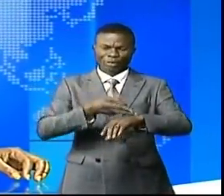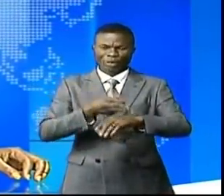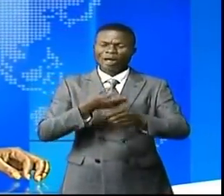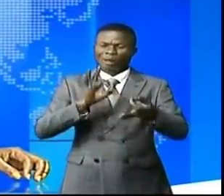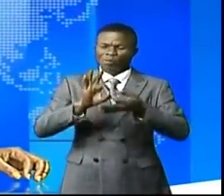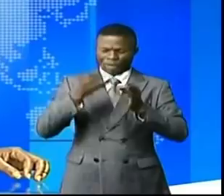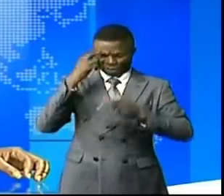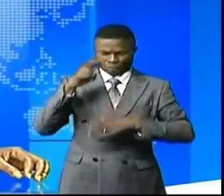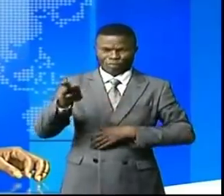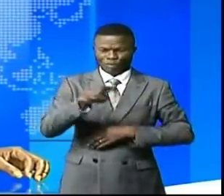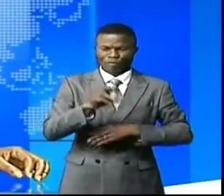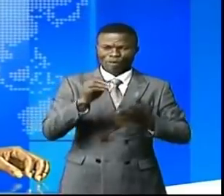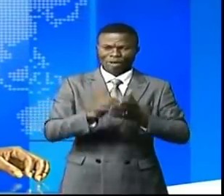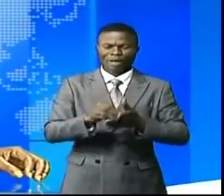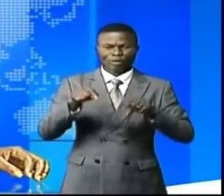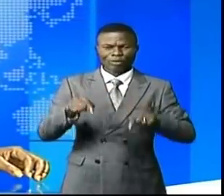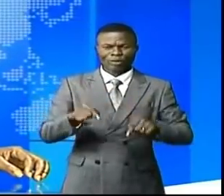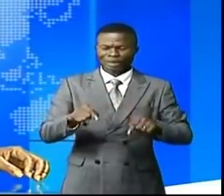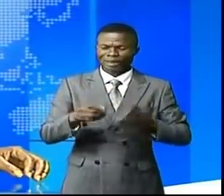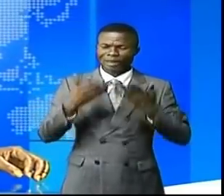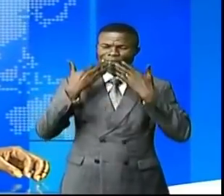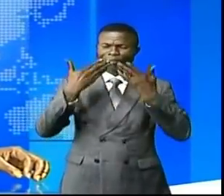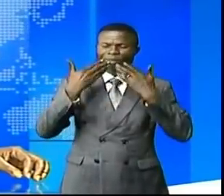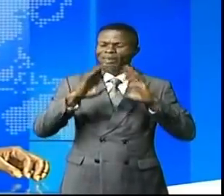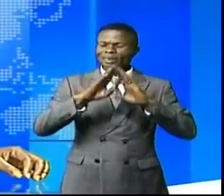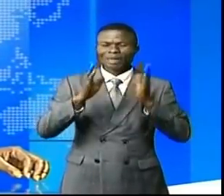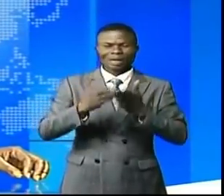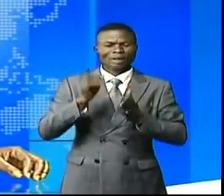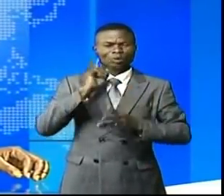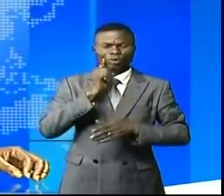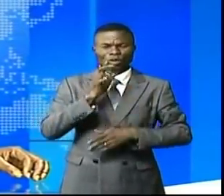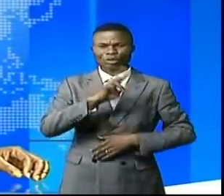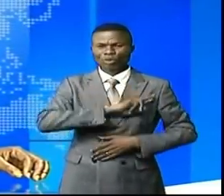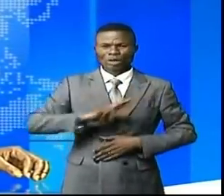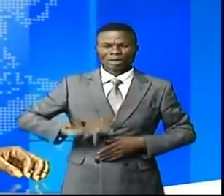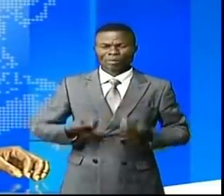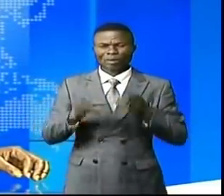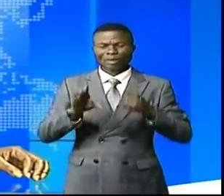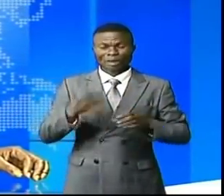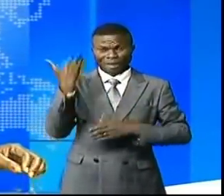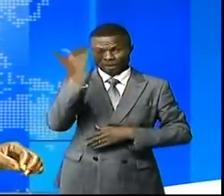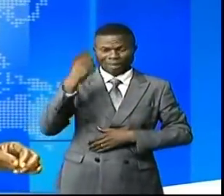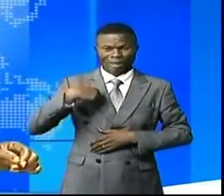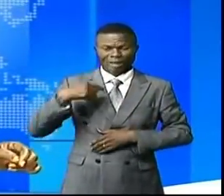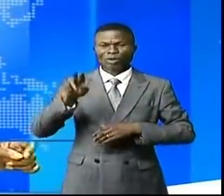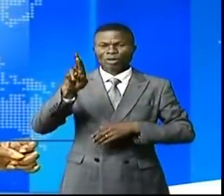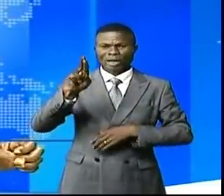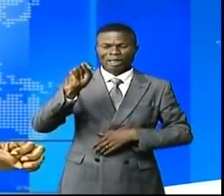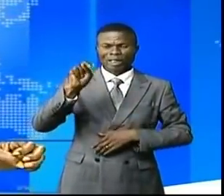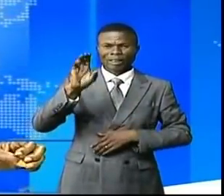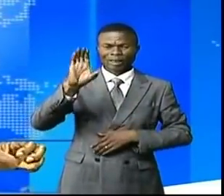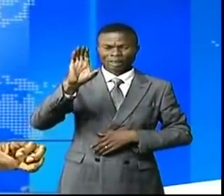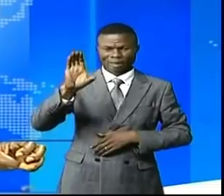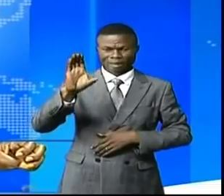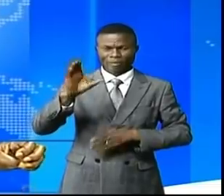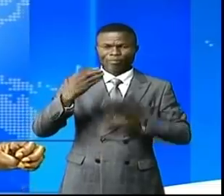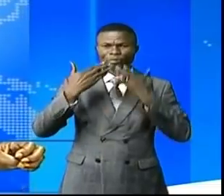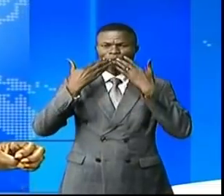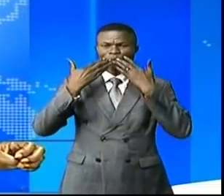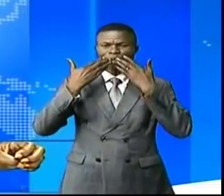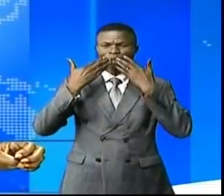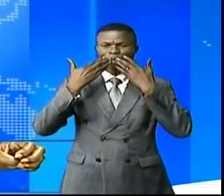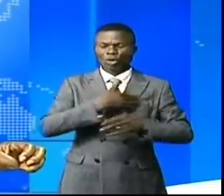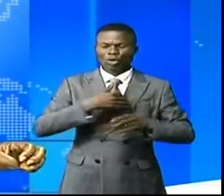Malentendant. Bijou Katarissi et Patti Kwedi l'ont réalisé sous la coordination de Jacques Kabouaba. Au